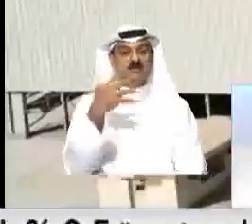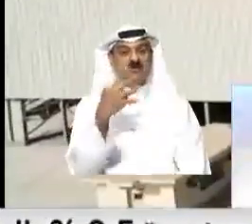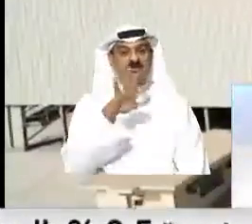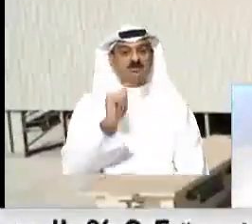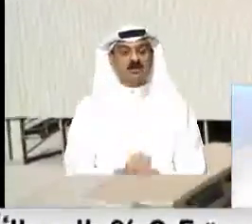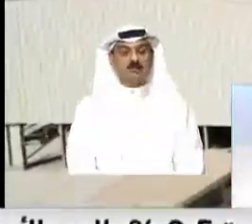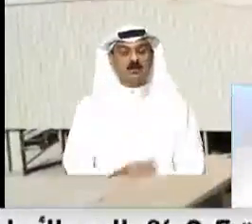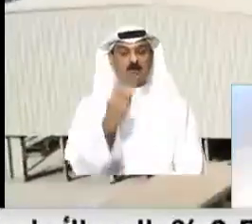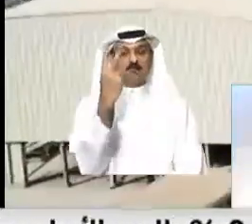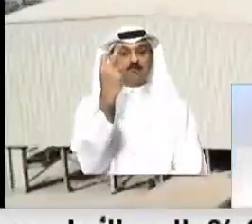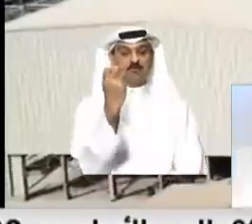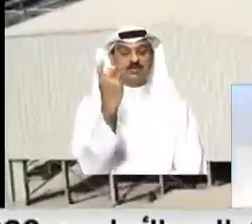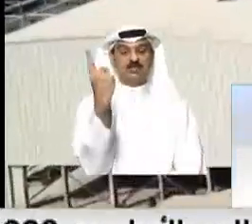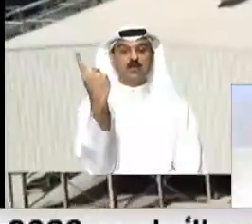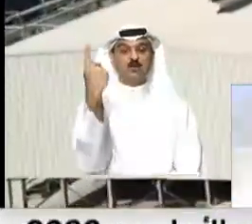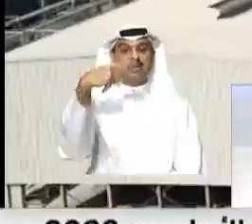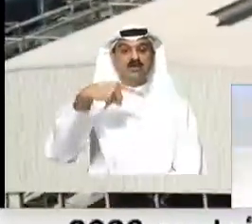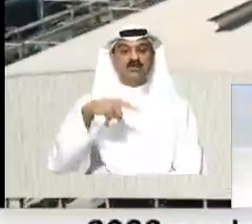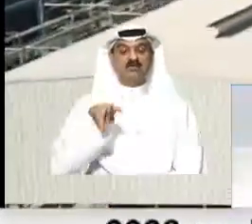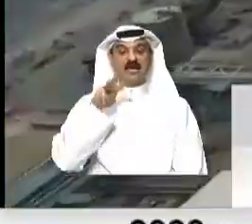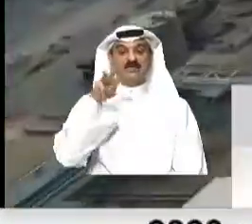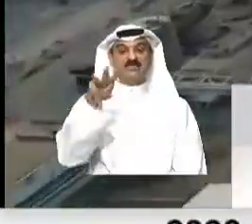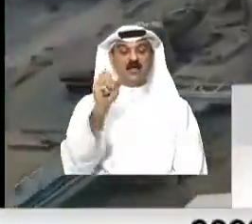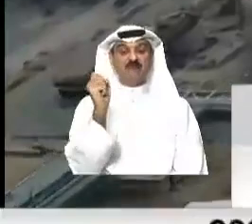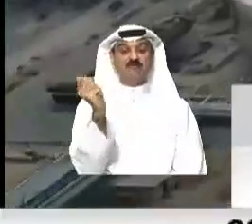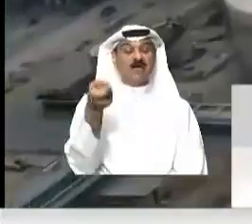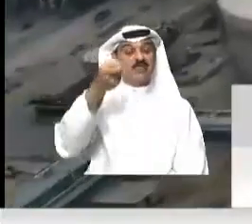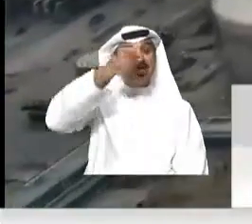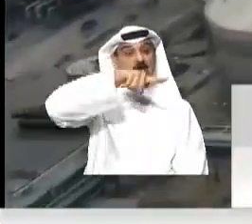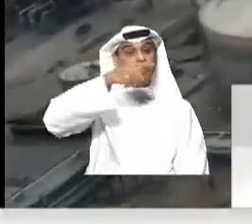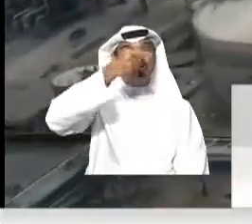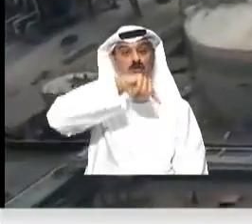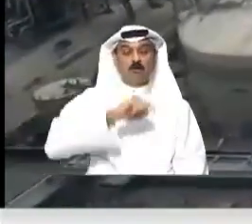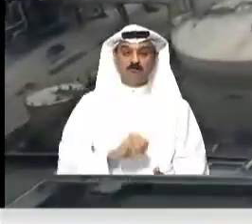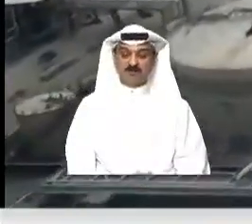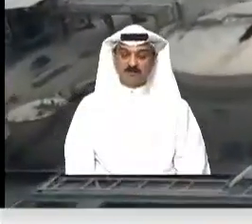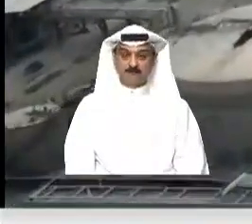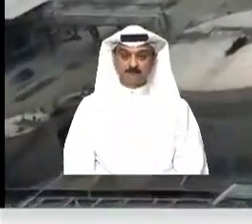11 الف برميل يوميا خلال الشهر المذكور